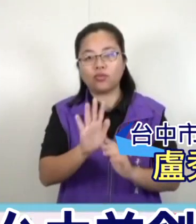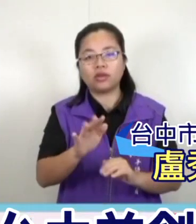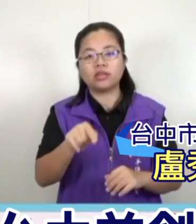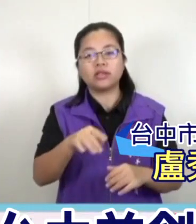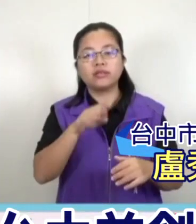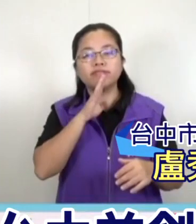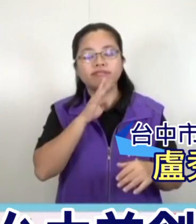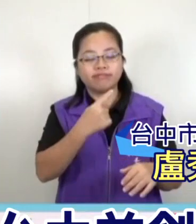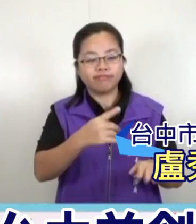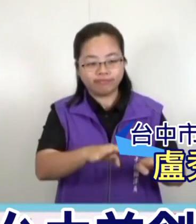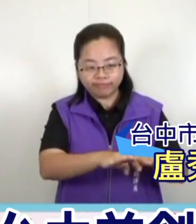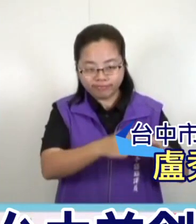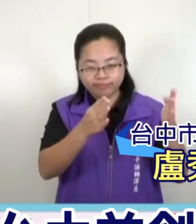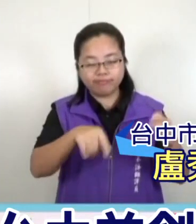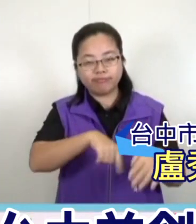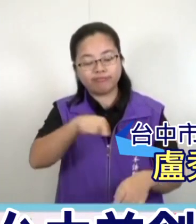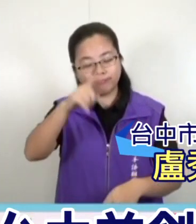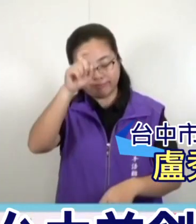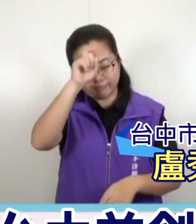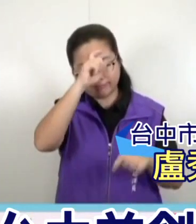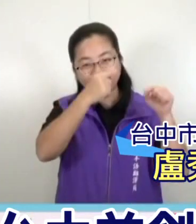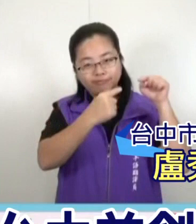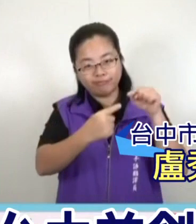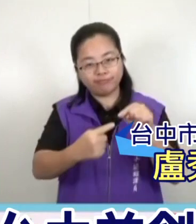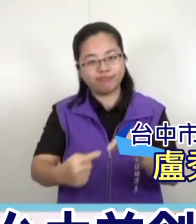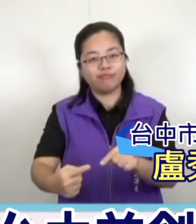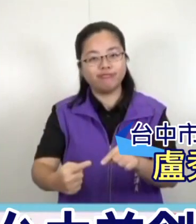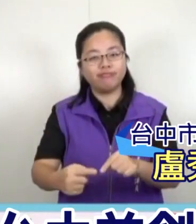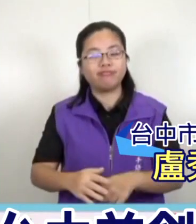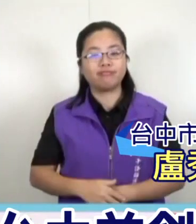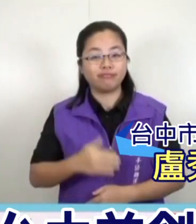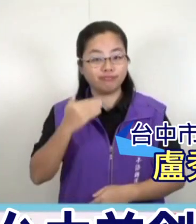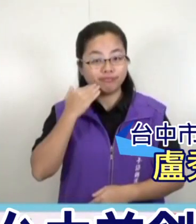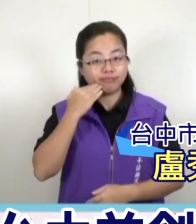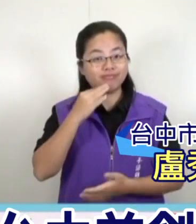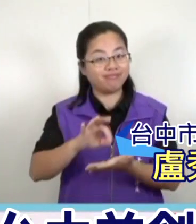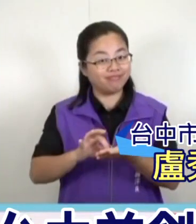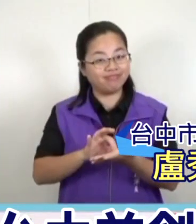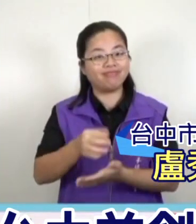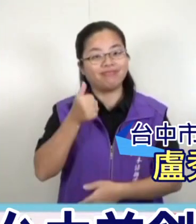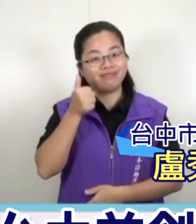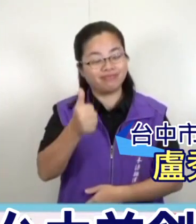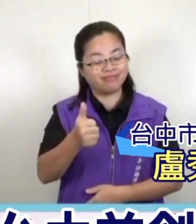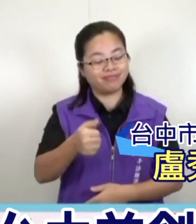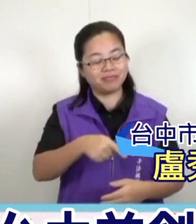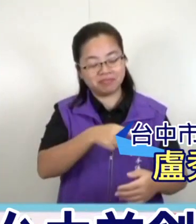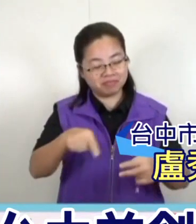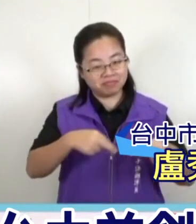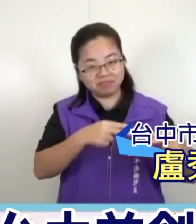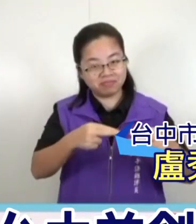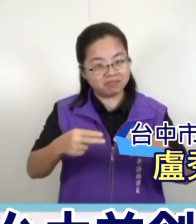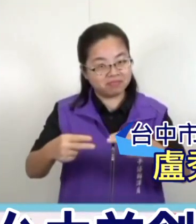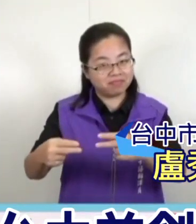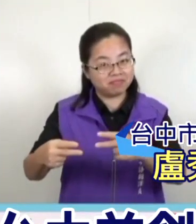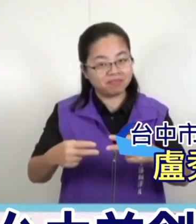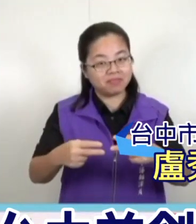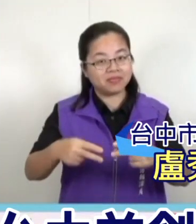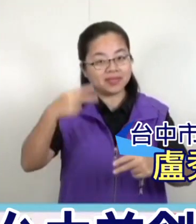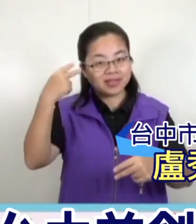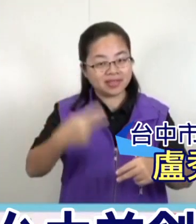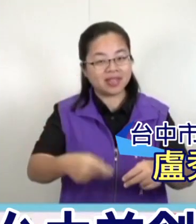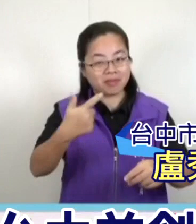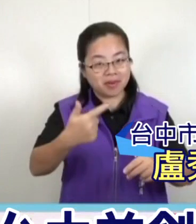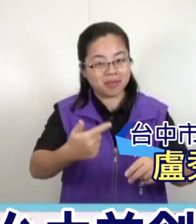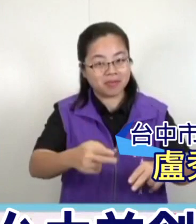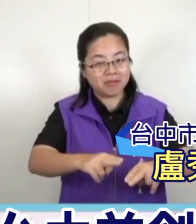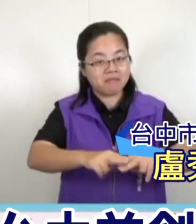是只是开始，我们希望一直持续下去，如果成效好的话，经过滚动式的检讨，不排除进一步的开